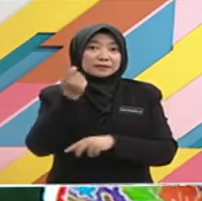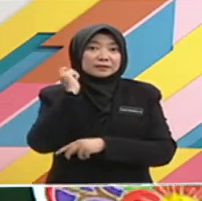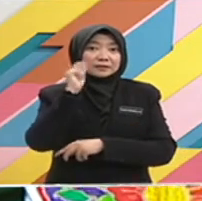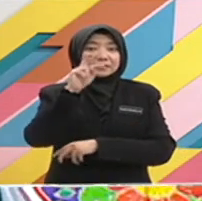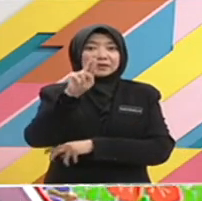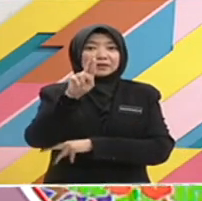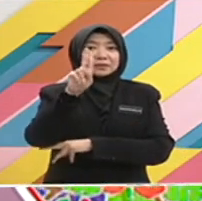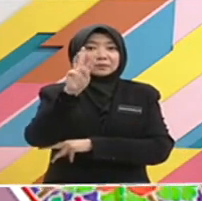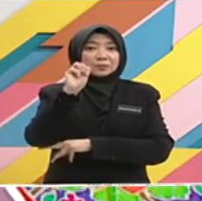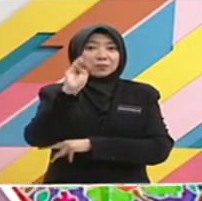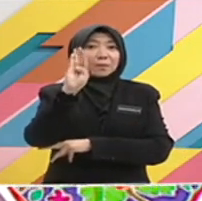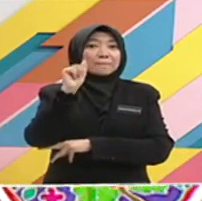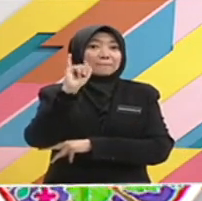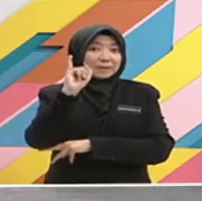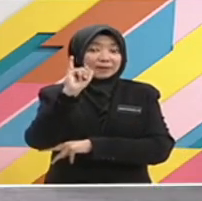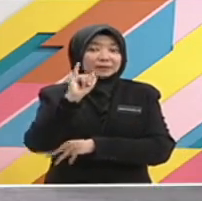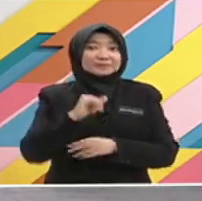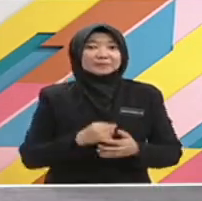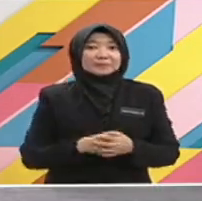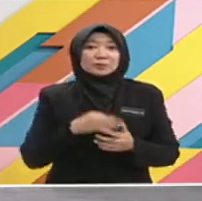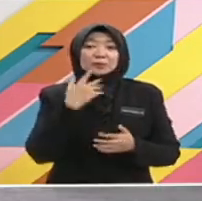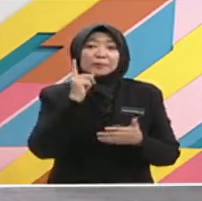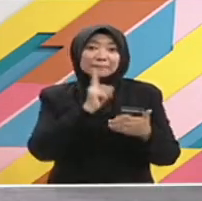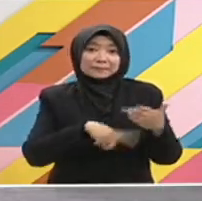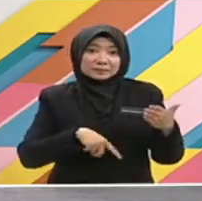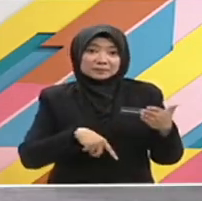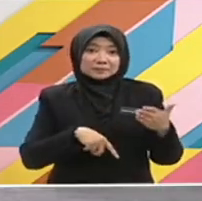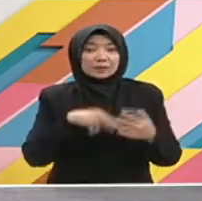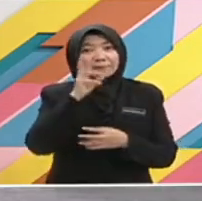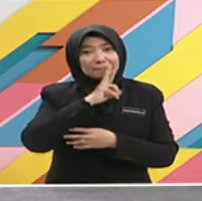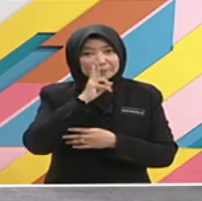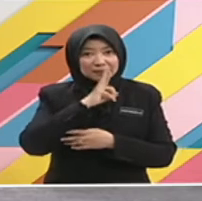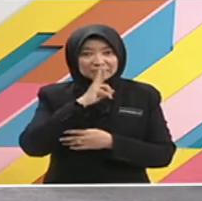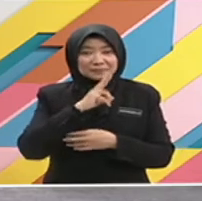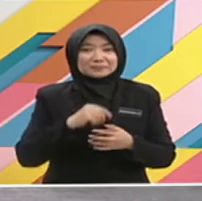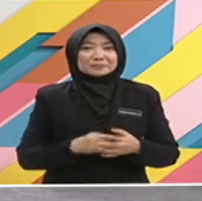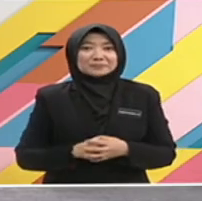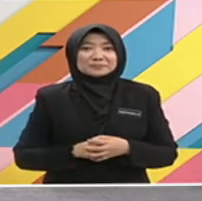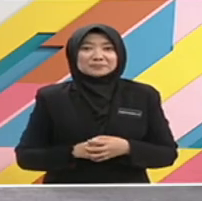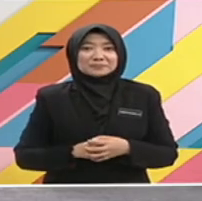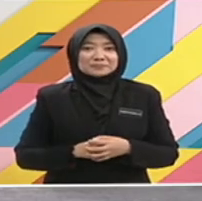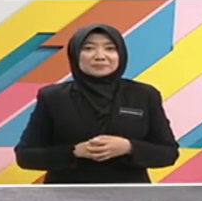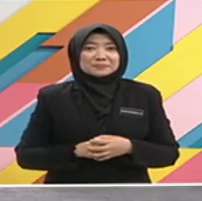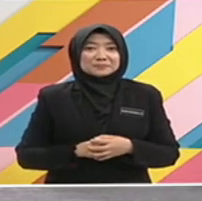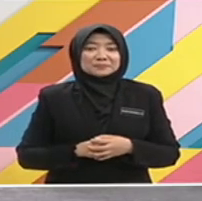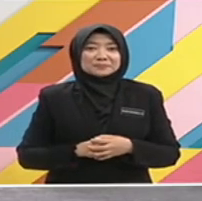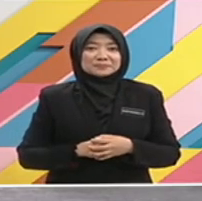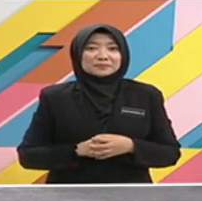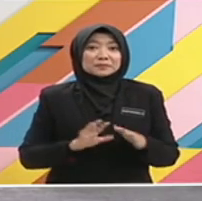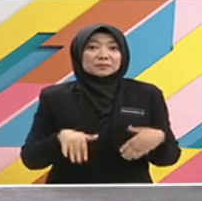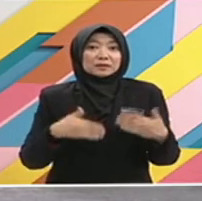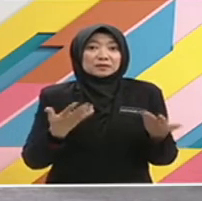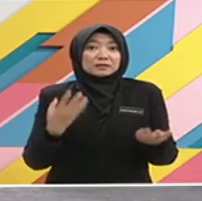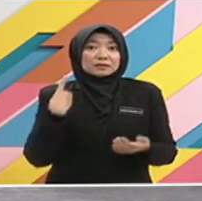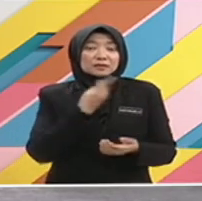Ya. Nisa nak warna apa ni? Saya ambil warna merah itulah, cikgu. Warna merah ni. Baik. Macam mana kita nak buat?